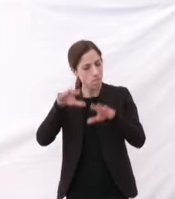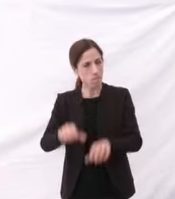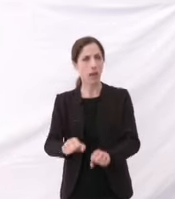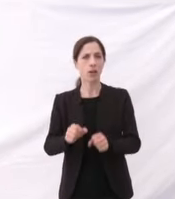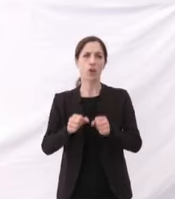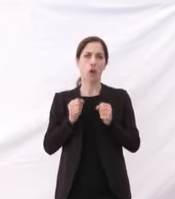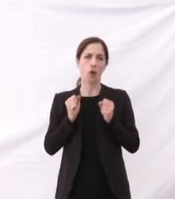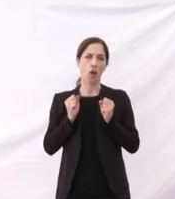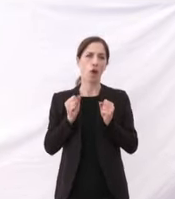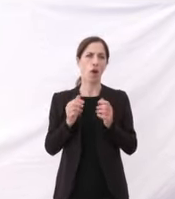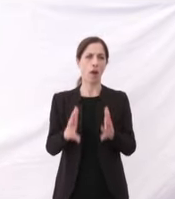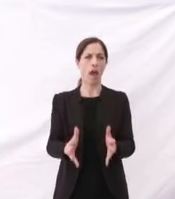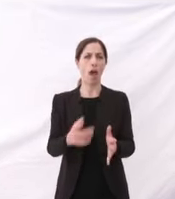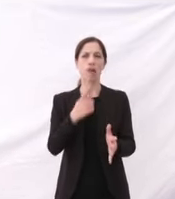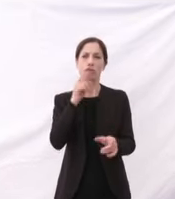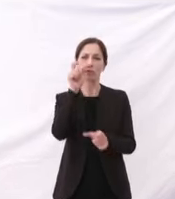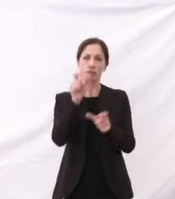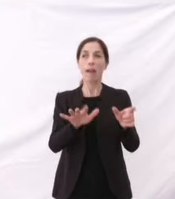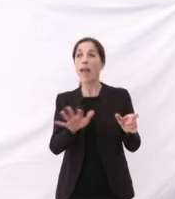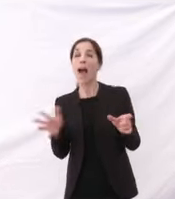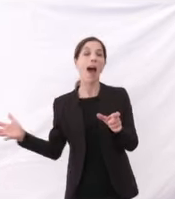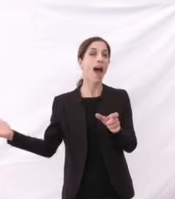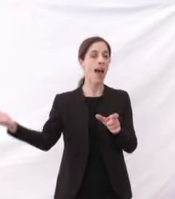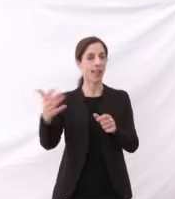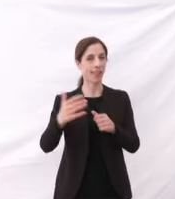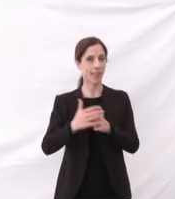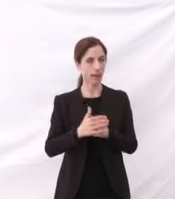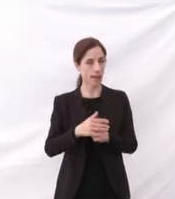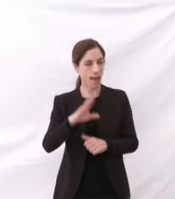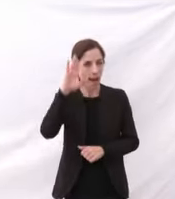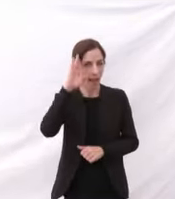il coraggio di tutti gli altri. Attenzione,